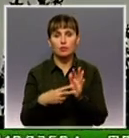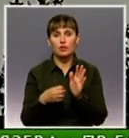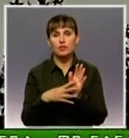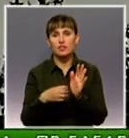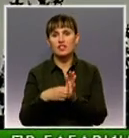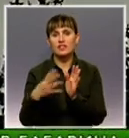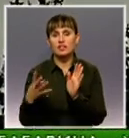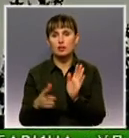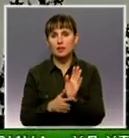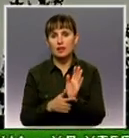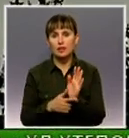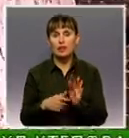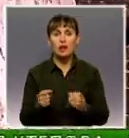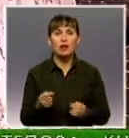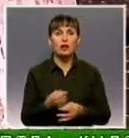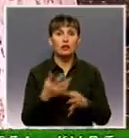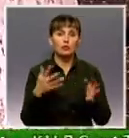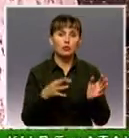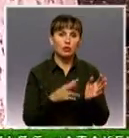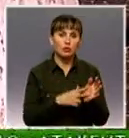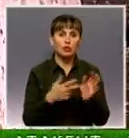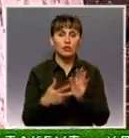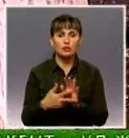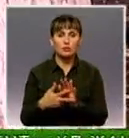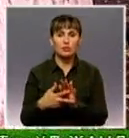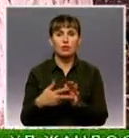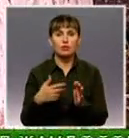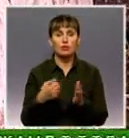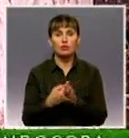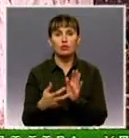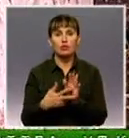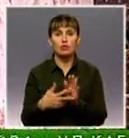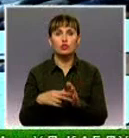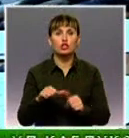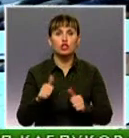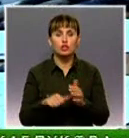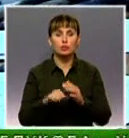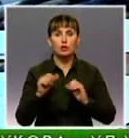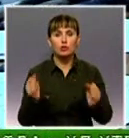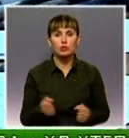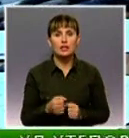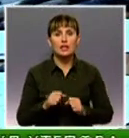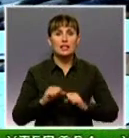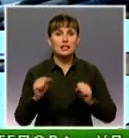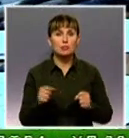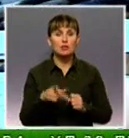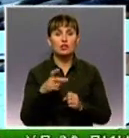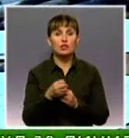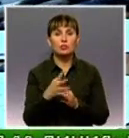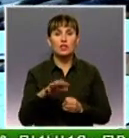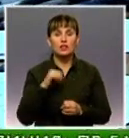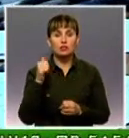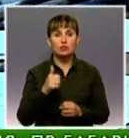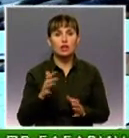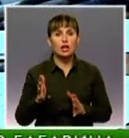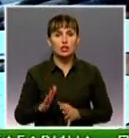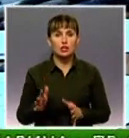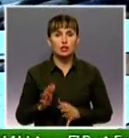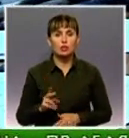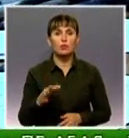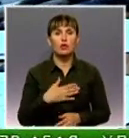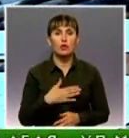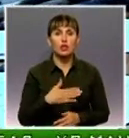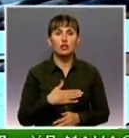9-17 мороза. Днем же от 3-8 градусов до 1-6 мороза. Зима 2015 года ожидается, по